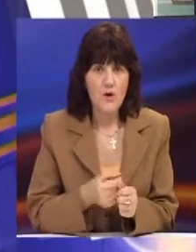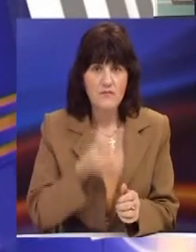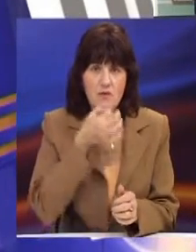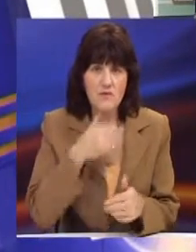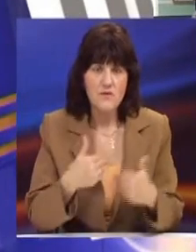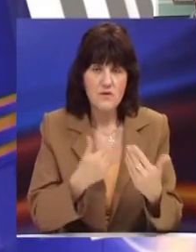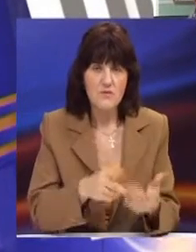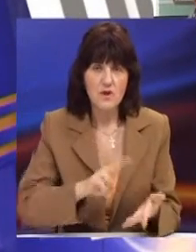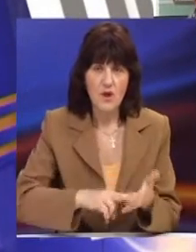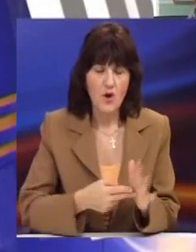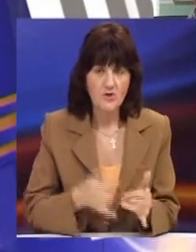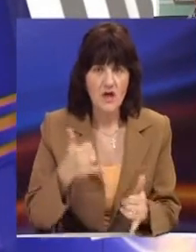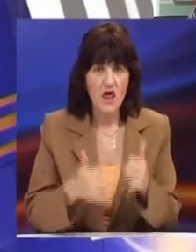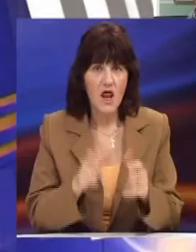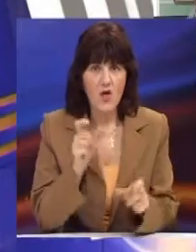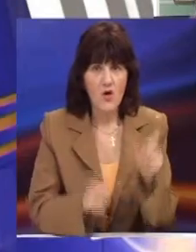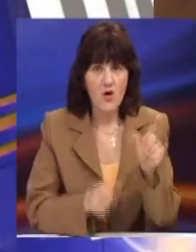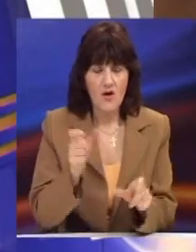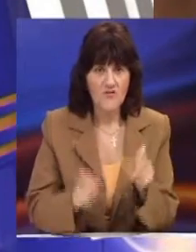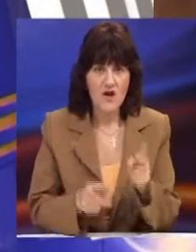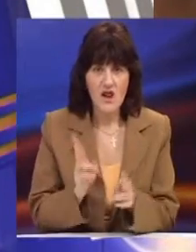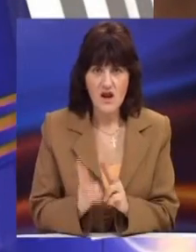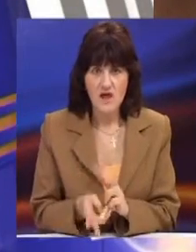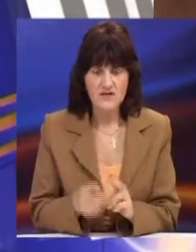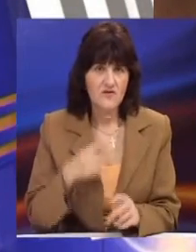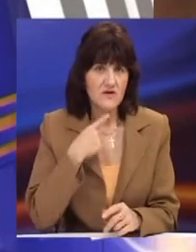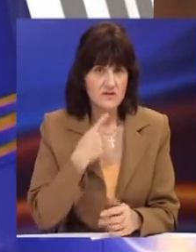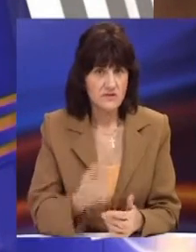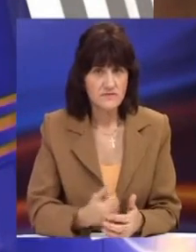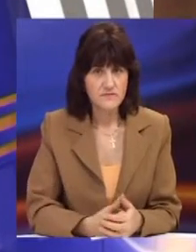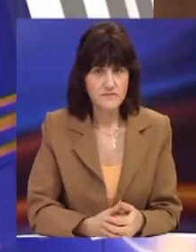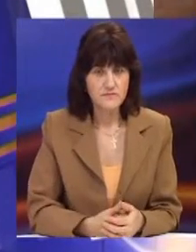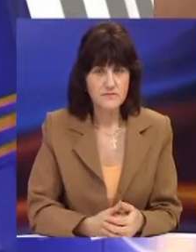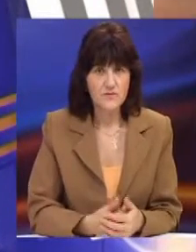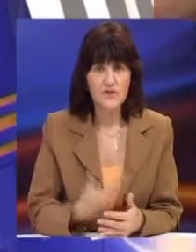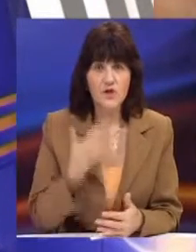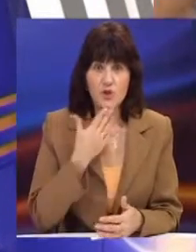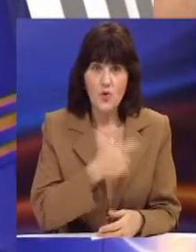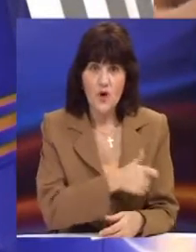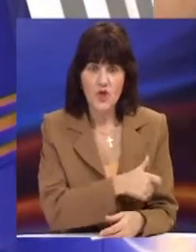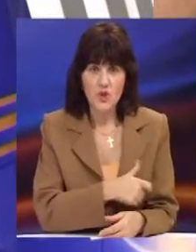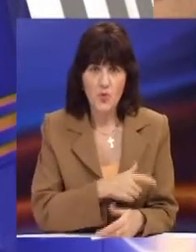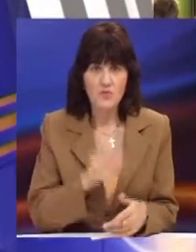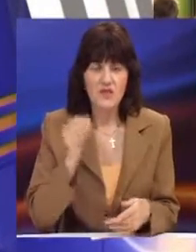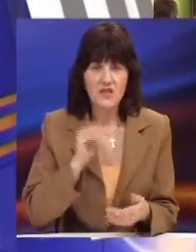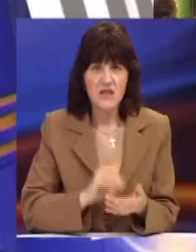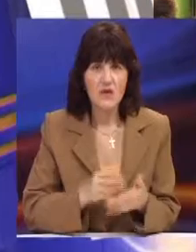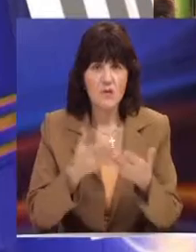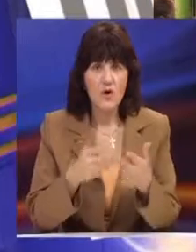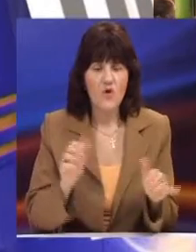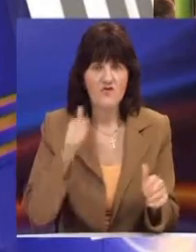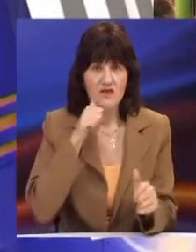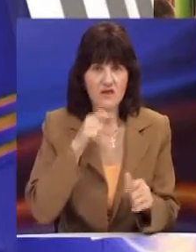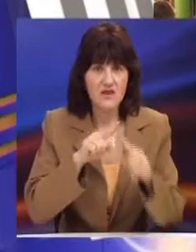bolju ocenu njihovog deteta ili povod za ogovaranje nastavnika, kažu prosvetni radnici. Škole su dužne da datume organizovanja otvorenog